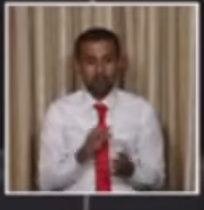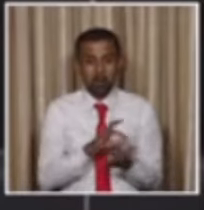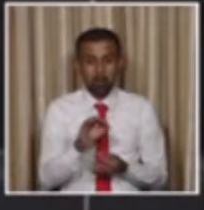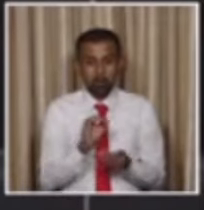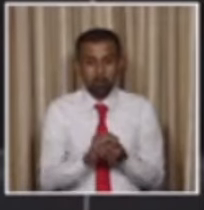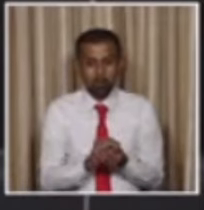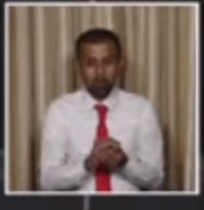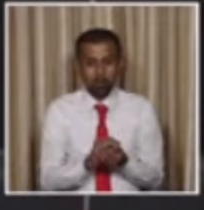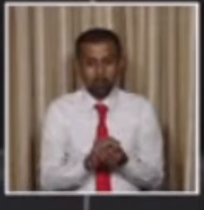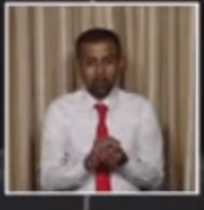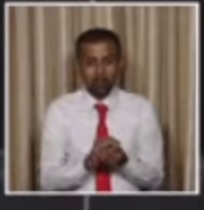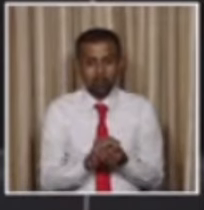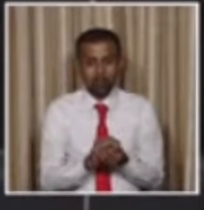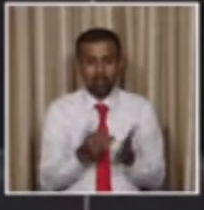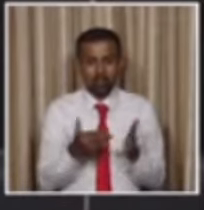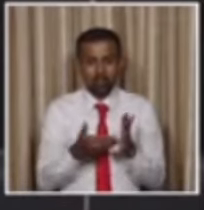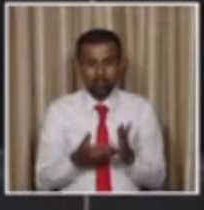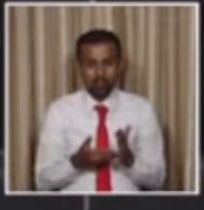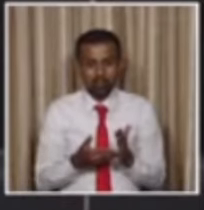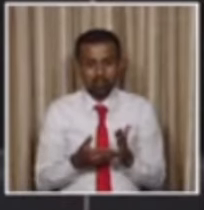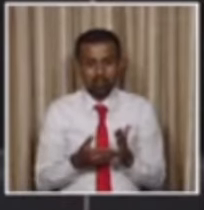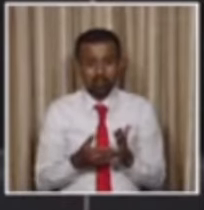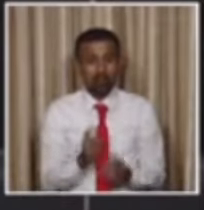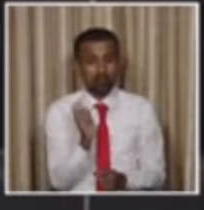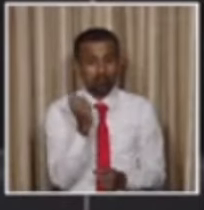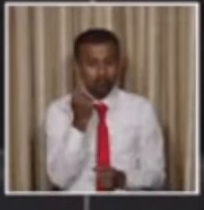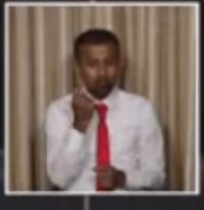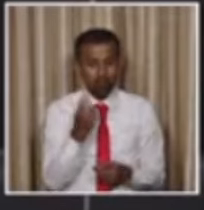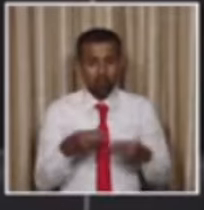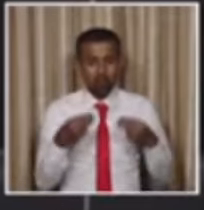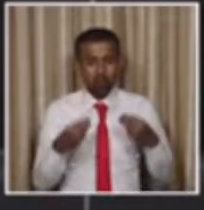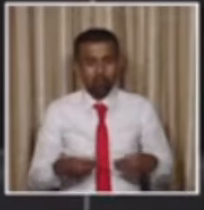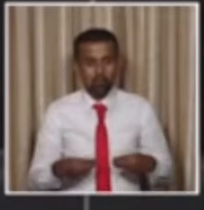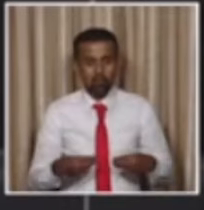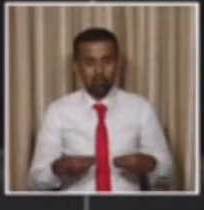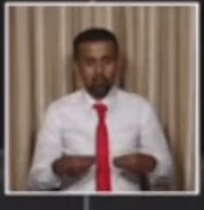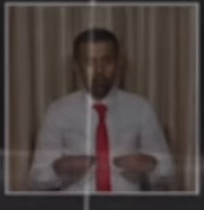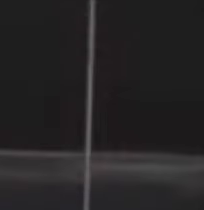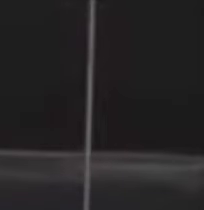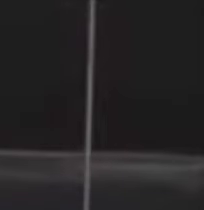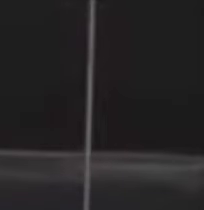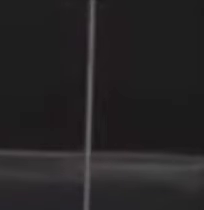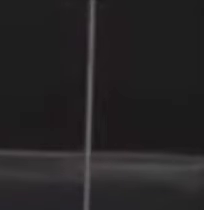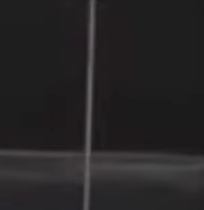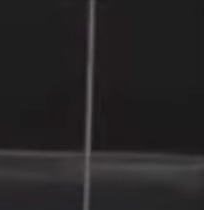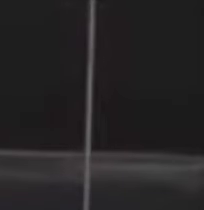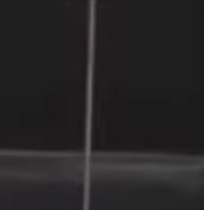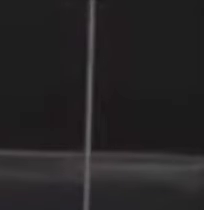ආරක්ෂා කරන්න, හිංසාවාදයේ ජයග්‍රහණයේ පරාජය ගැනන්, අවිහිංසාවාදයේ